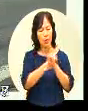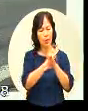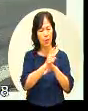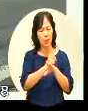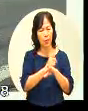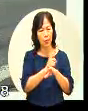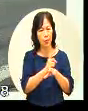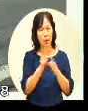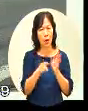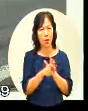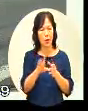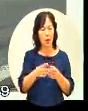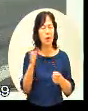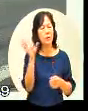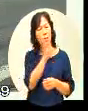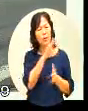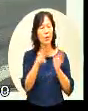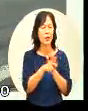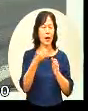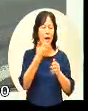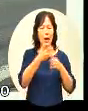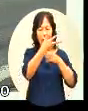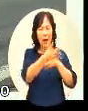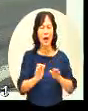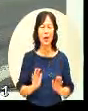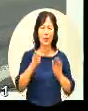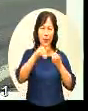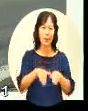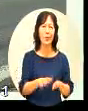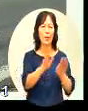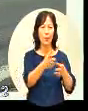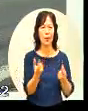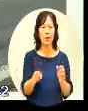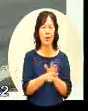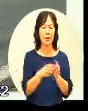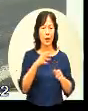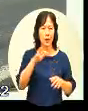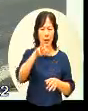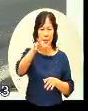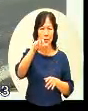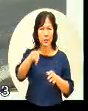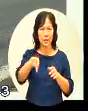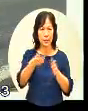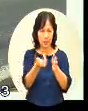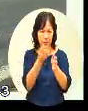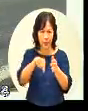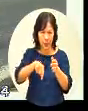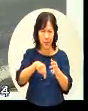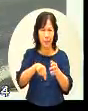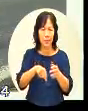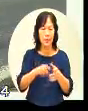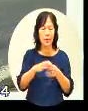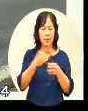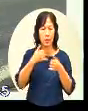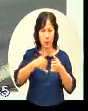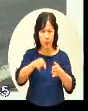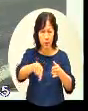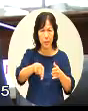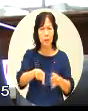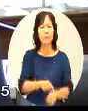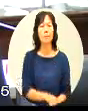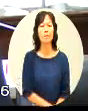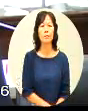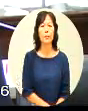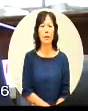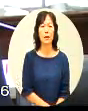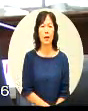就请你听唱迄条海波浪哦。他说那个机场前面，我告诉坐在这个机场前面这一条路，我想那